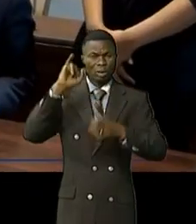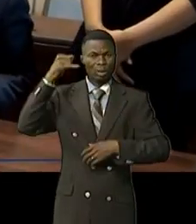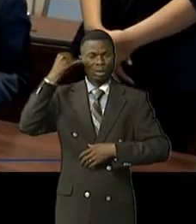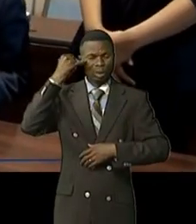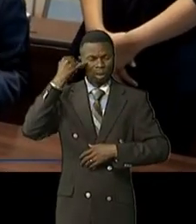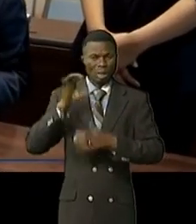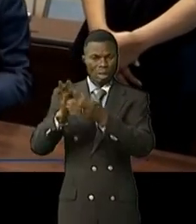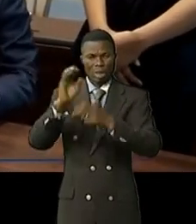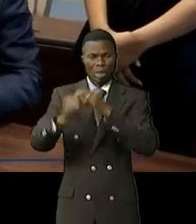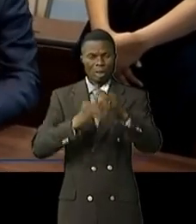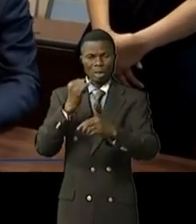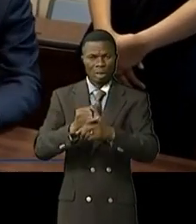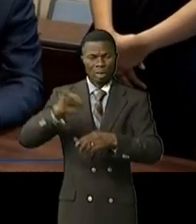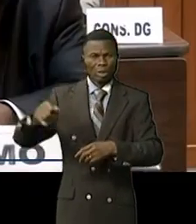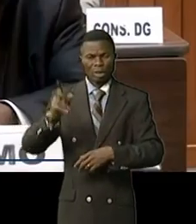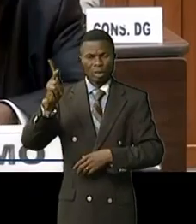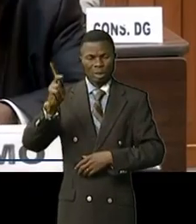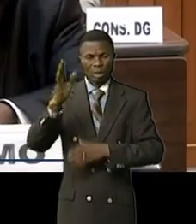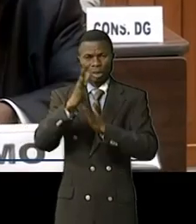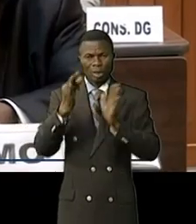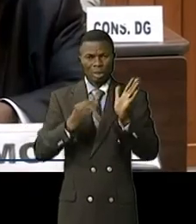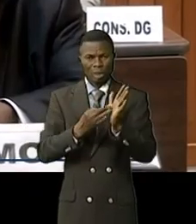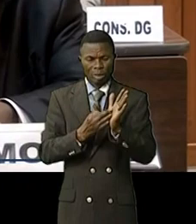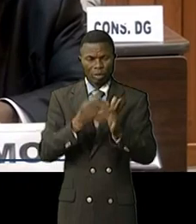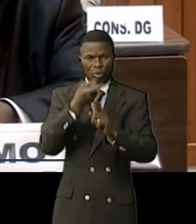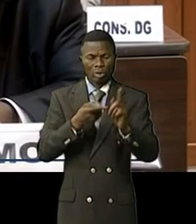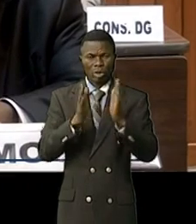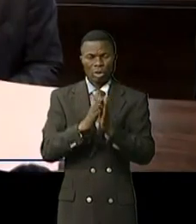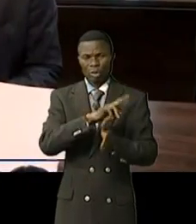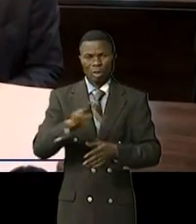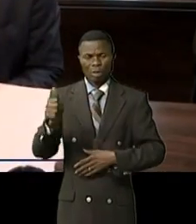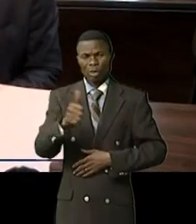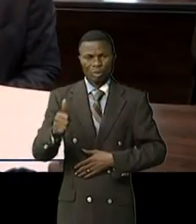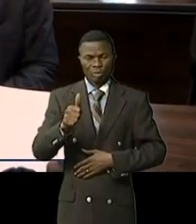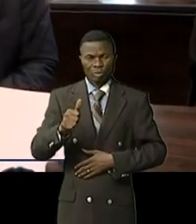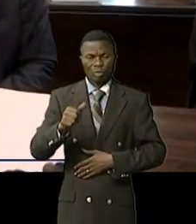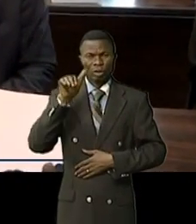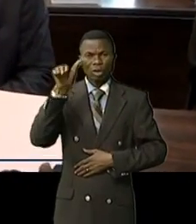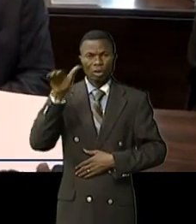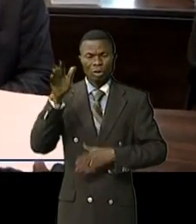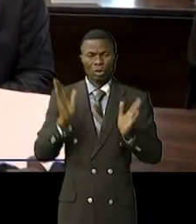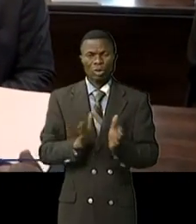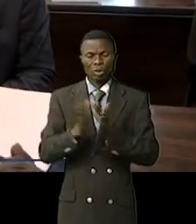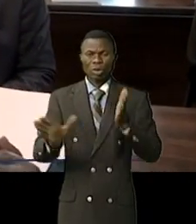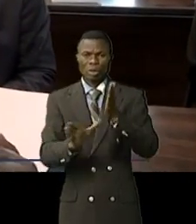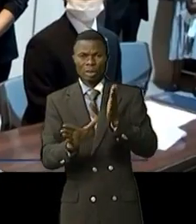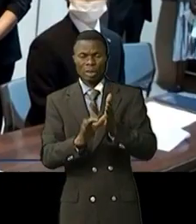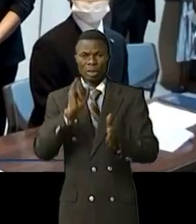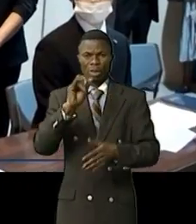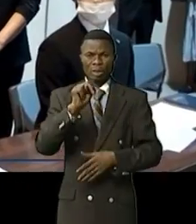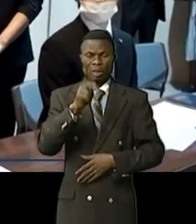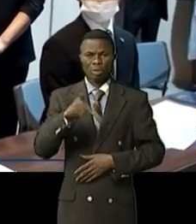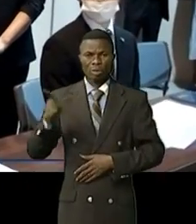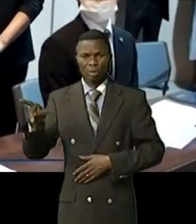coopération internationale JICA ces 18 octobre 2021. Patrick Kaimbesumpi, directeur général par intérim de l'INPP,